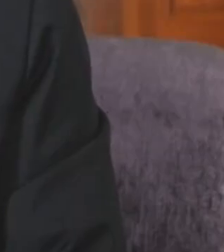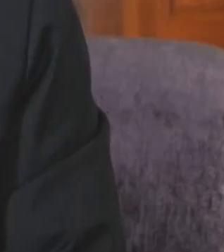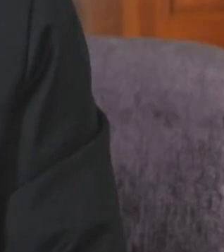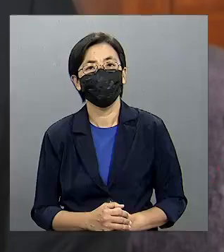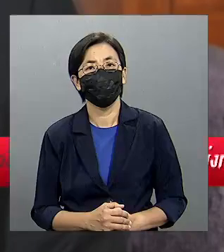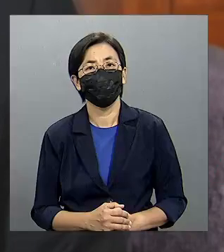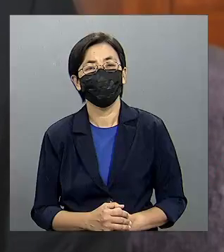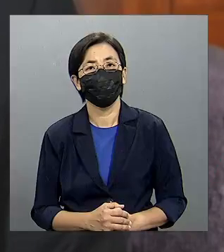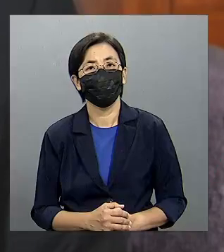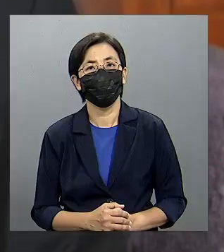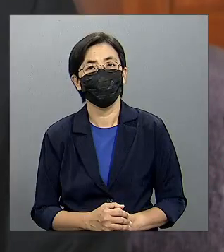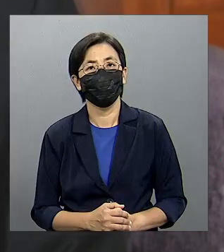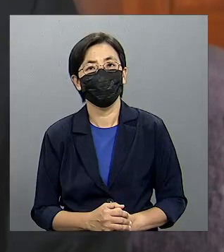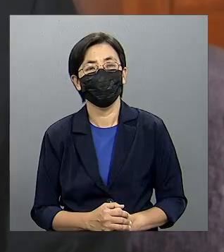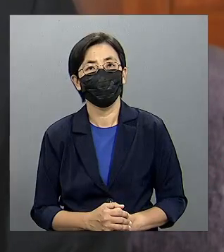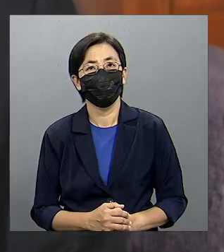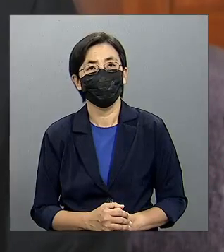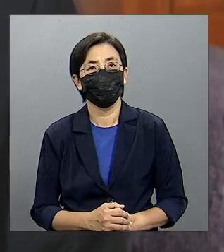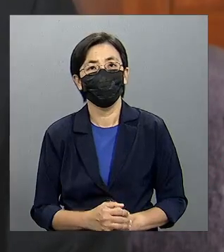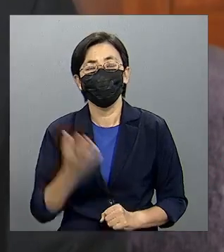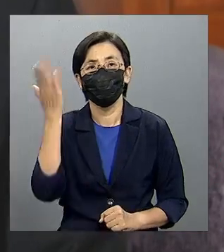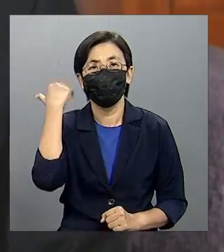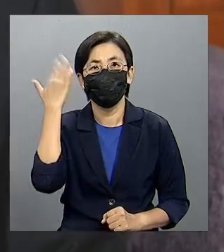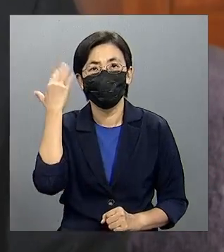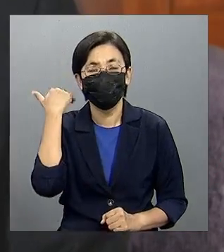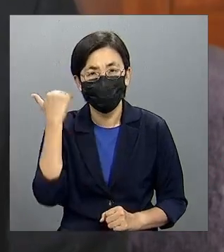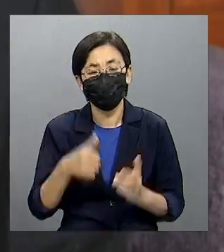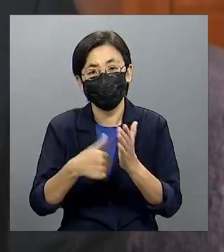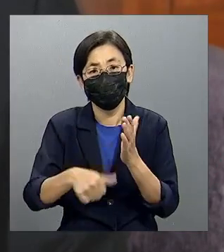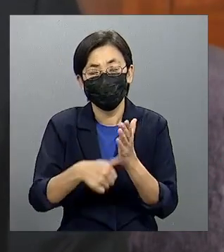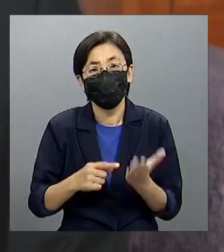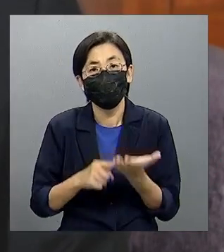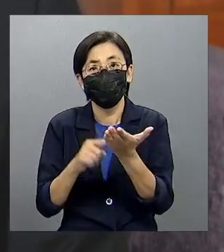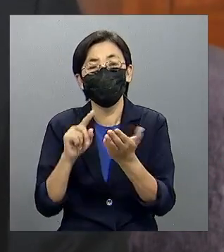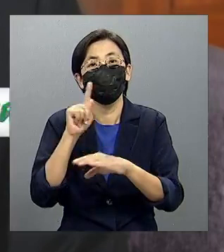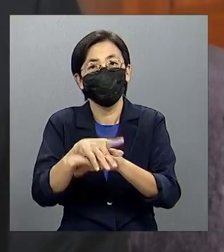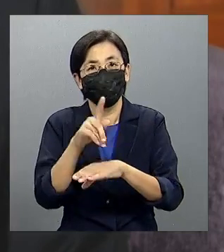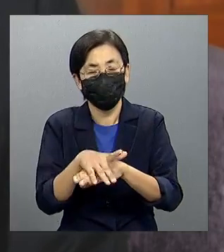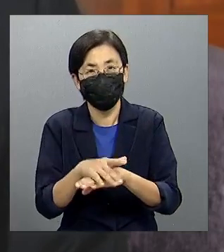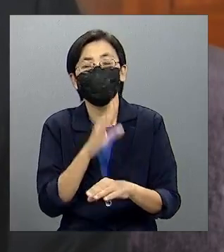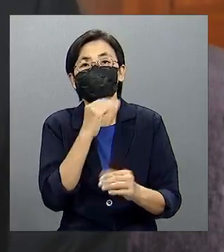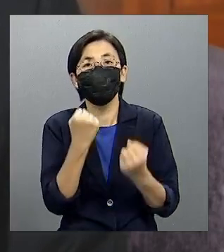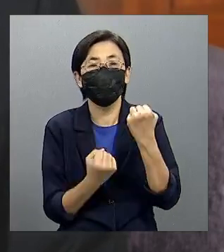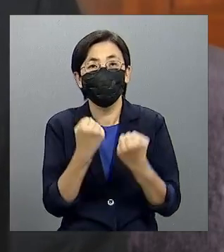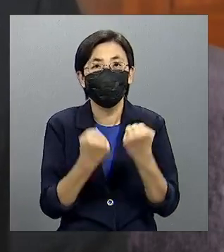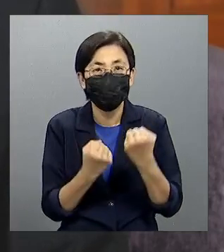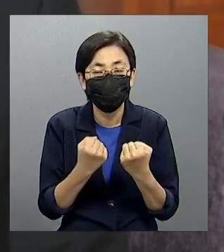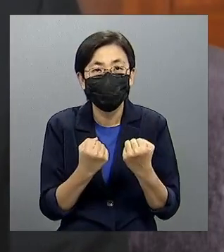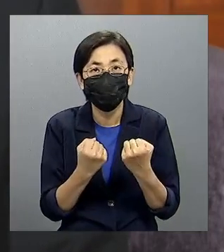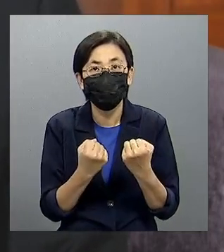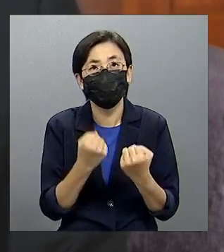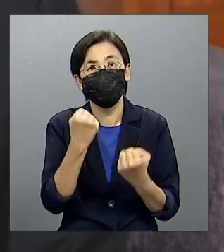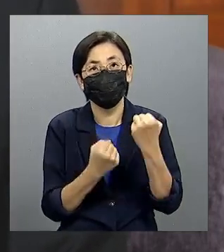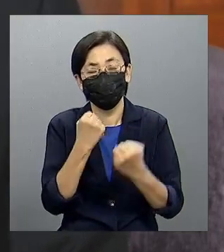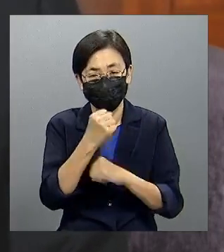จริงๆแต่เดิมแล้วเรามีการยื่นต่อภาษีทางออนไลน์เนี่ยสำหรับรถที่สำหรับกรณีรถยนต์ที่ไม่ถึง7ปี